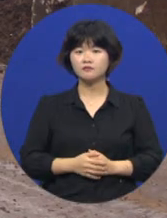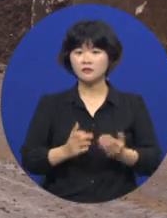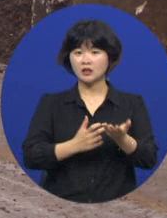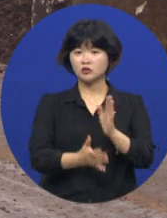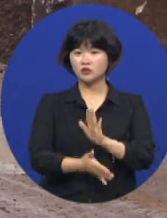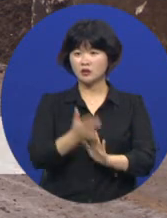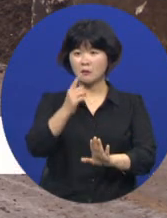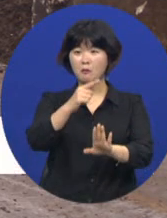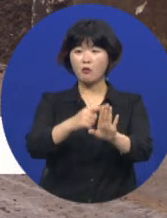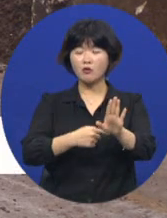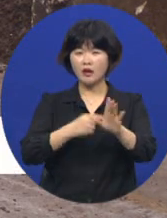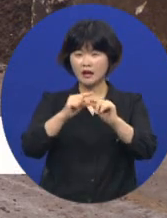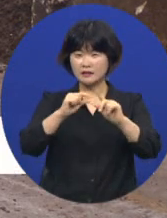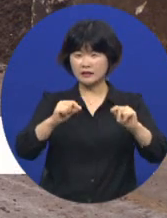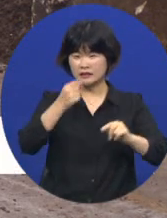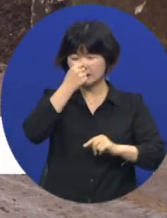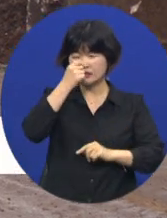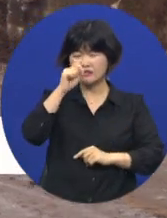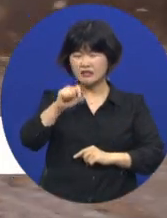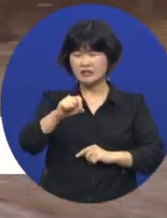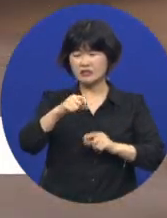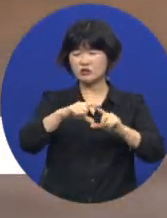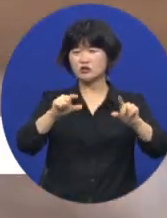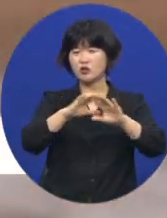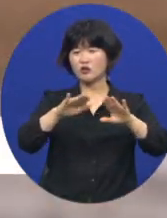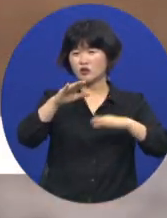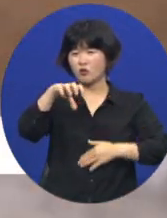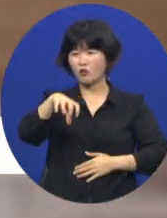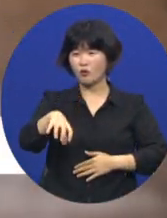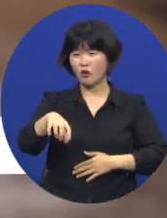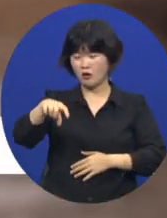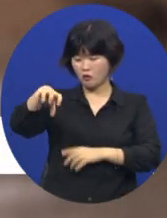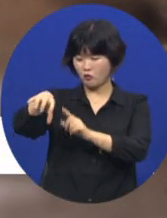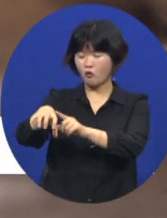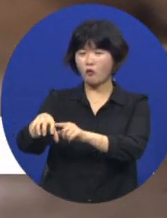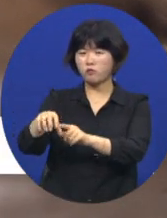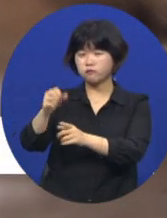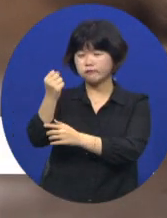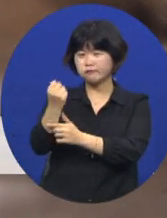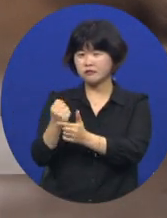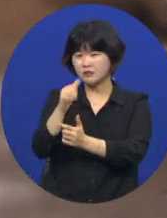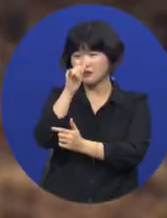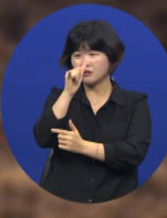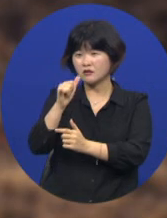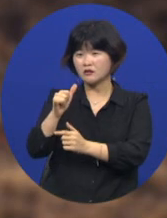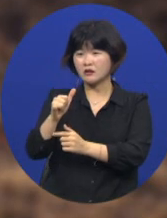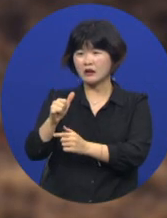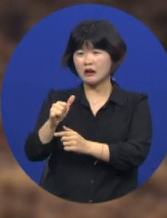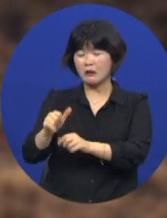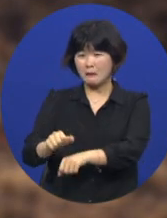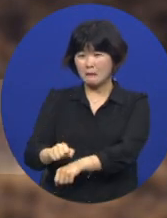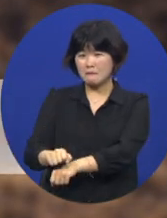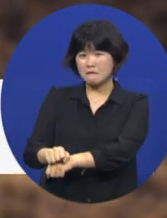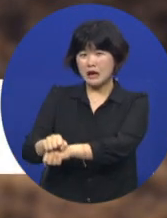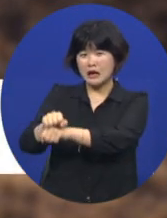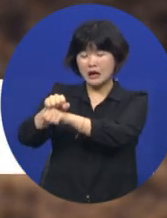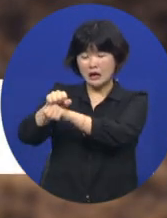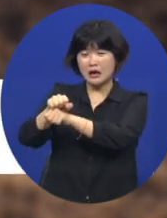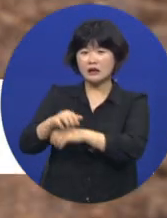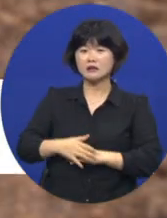제주시 봉계동 음식물 쓰레기 처리장. 한쪽 바닥에 탈수 처리만 된 음식물 쓰레기가 잔뜩 쌓여